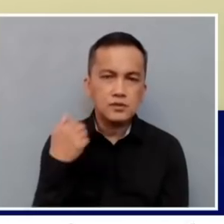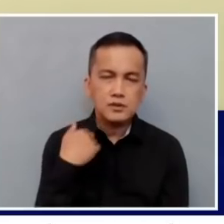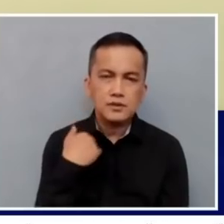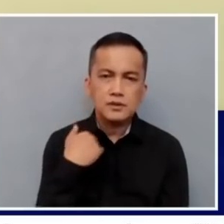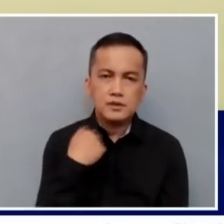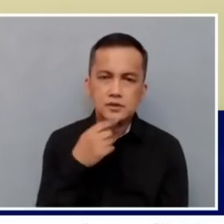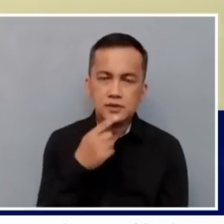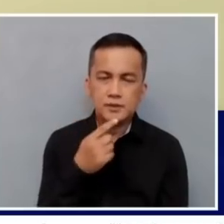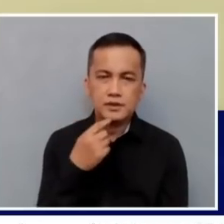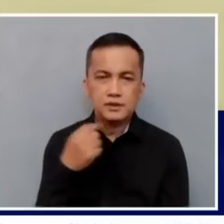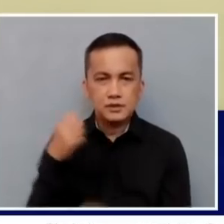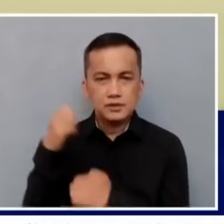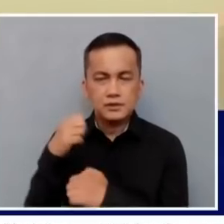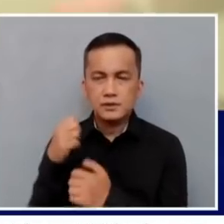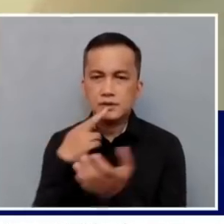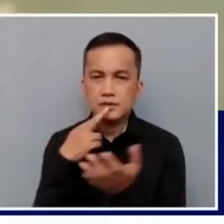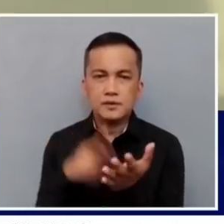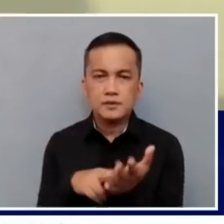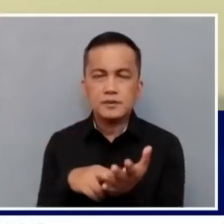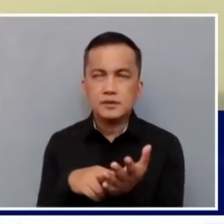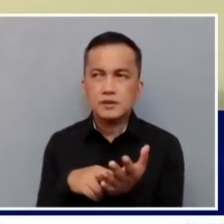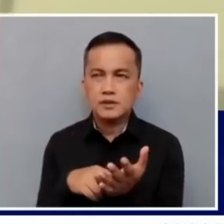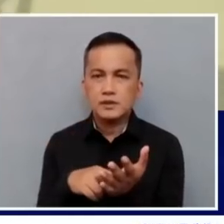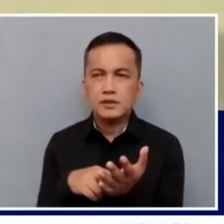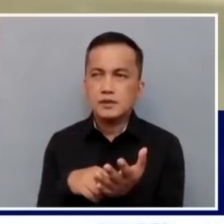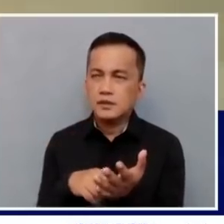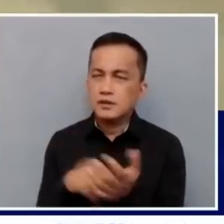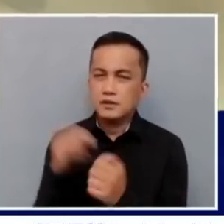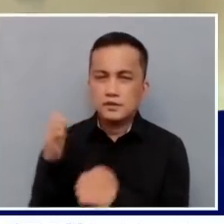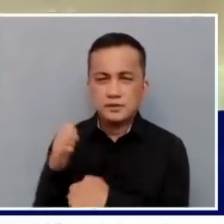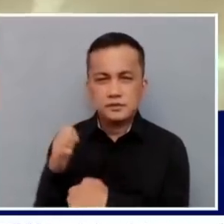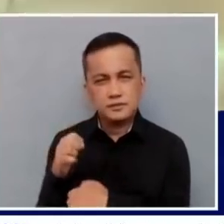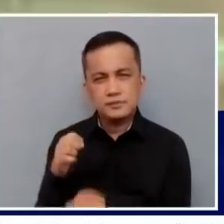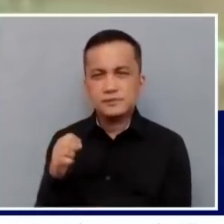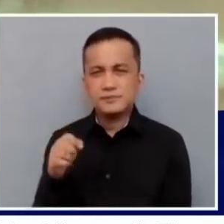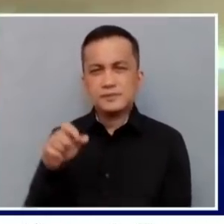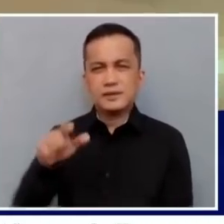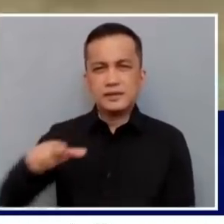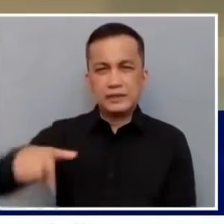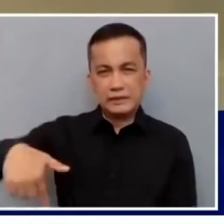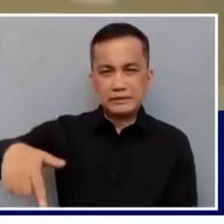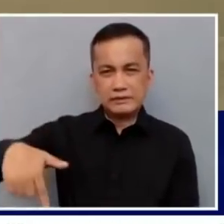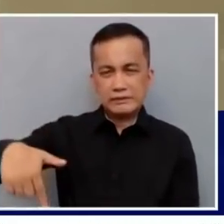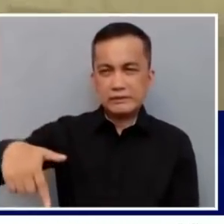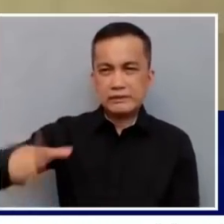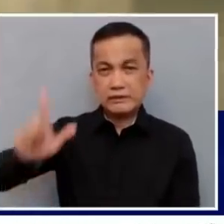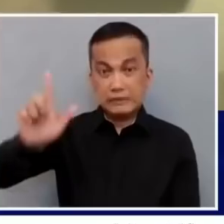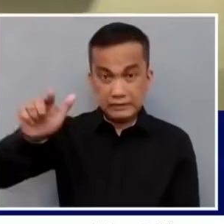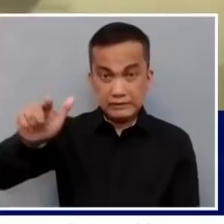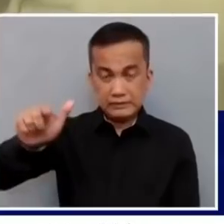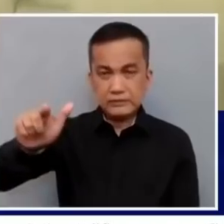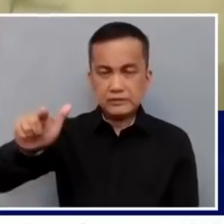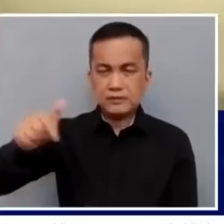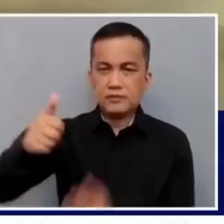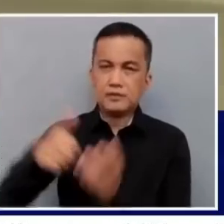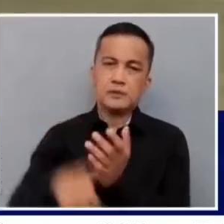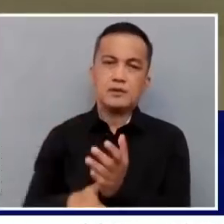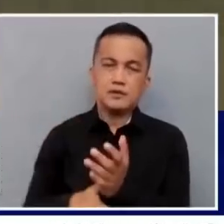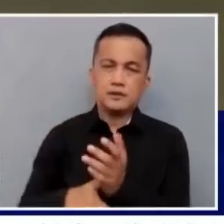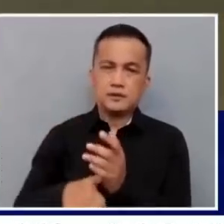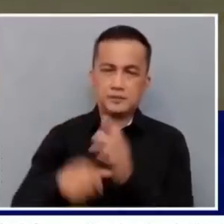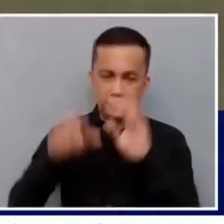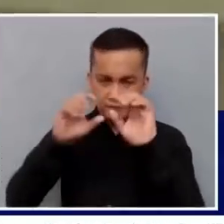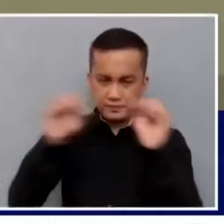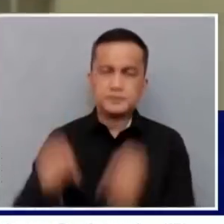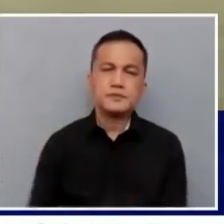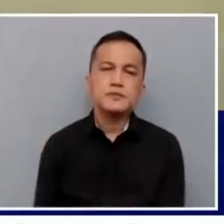sa report kanina, inaasahan na sa medyo baka late na ang pagboto ng Pangulo, at